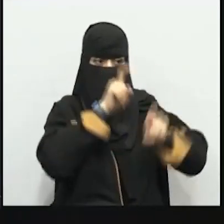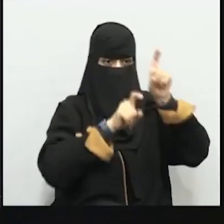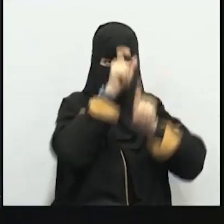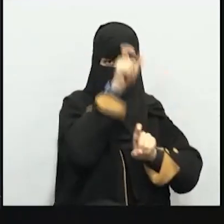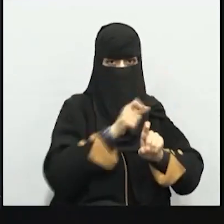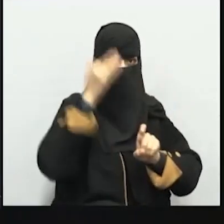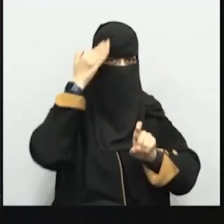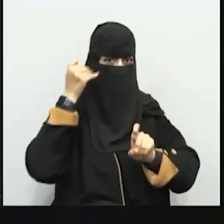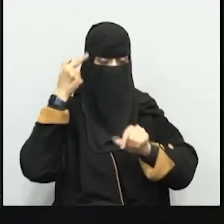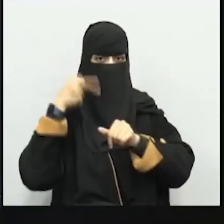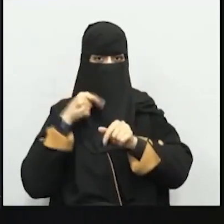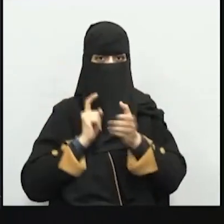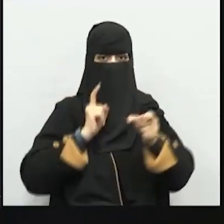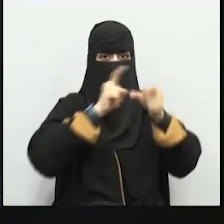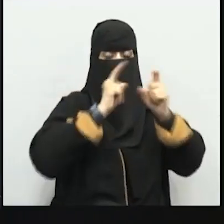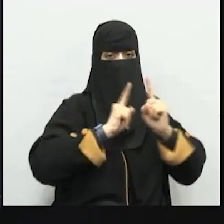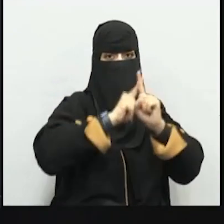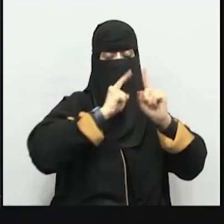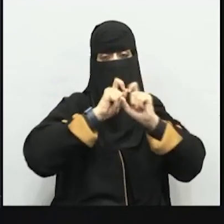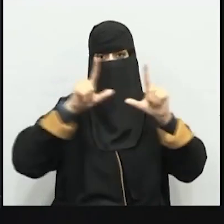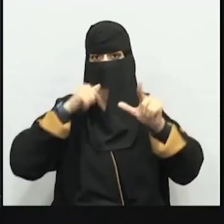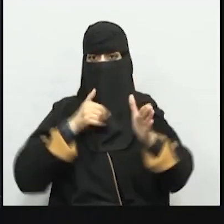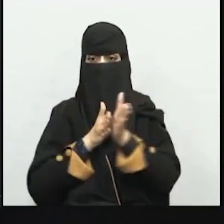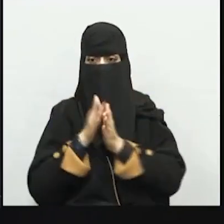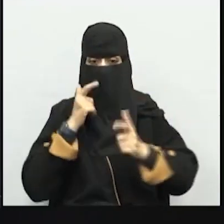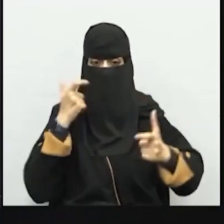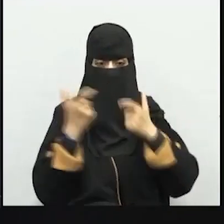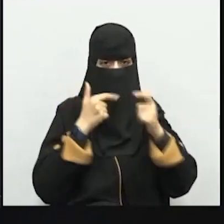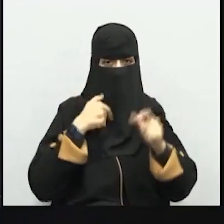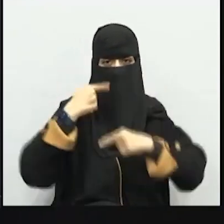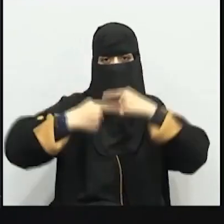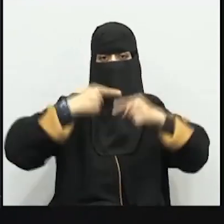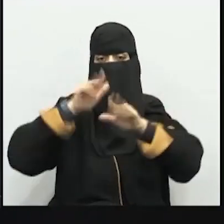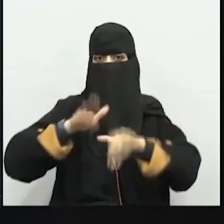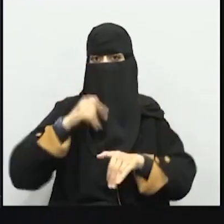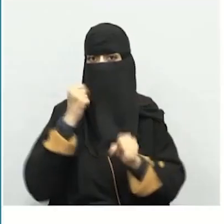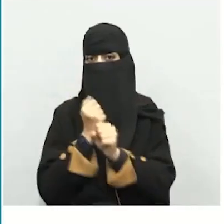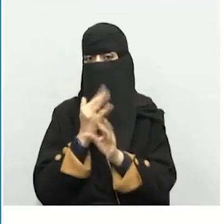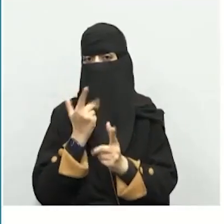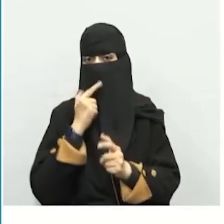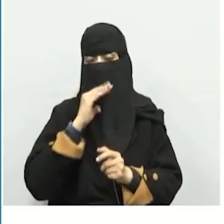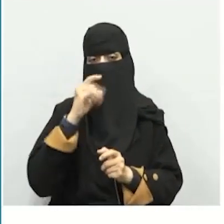الخبرة ويسعى إلى الهدف الواضح ويحرص على المتابعة الدائمة، إجابة صحيحة.